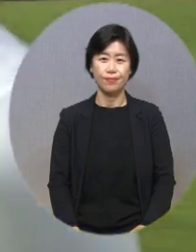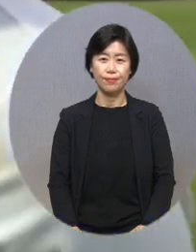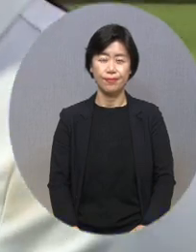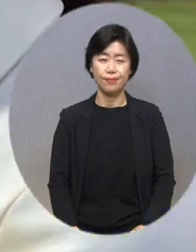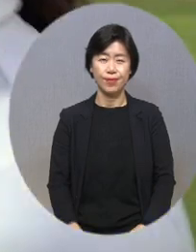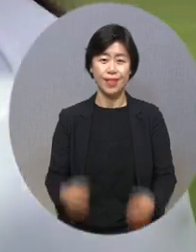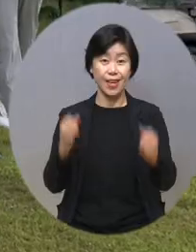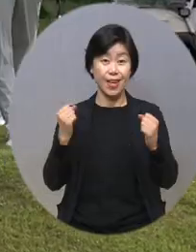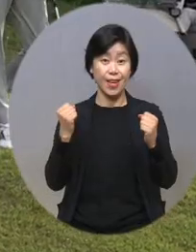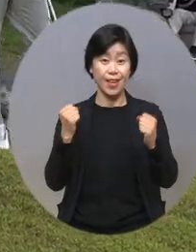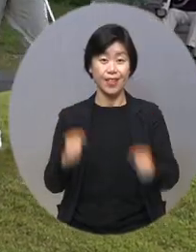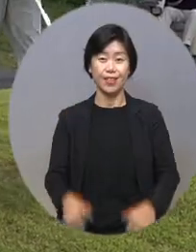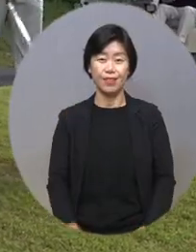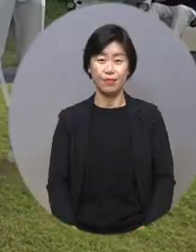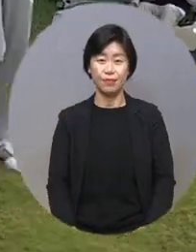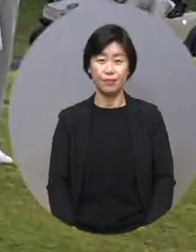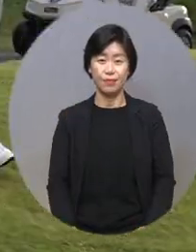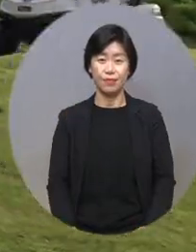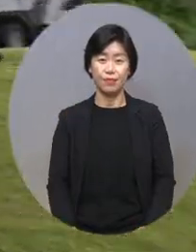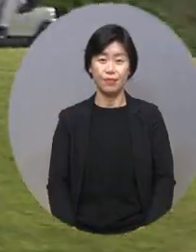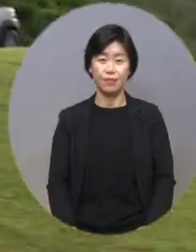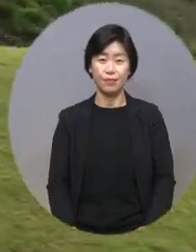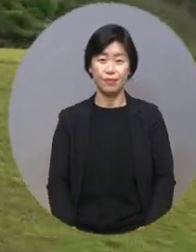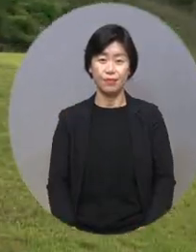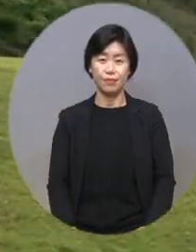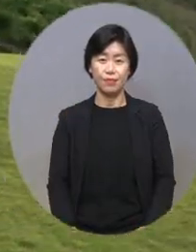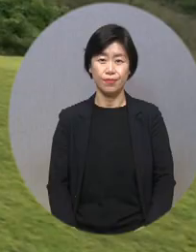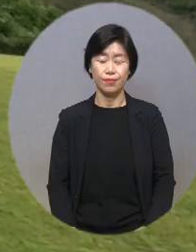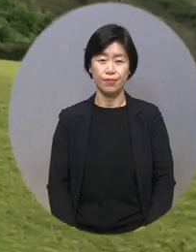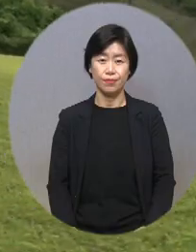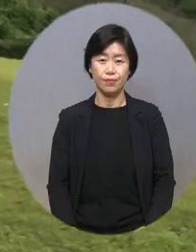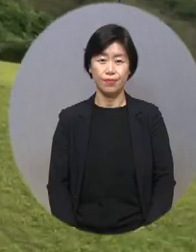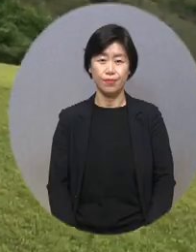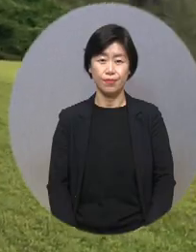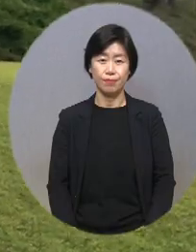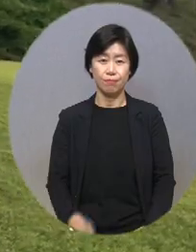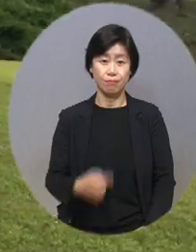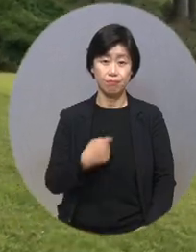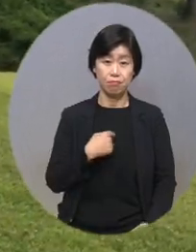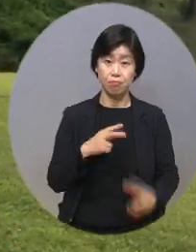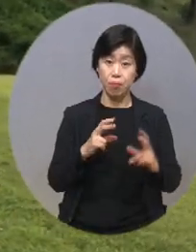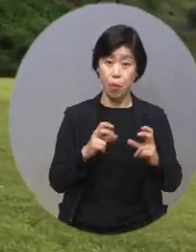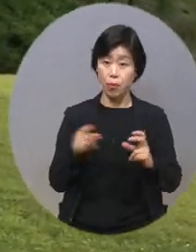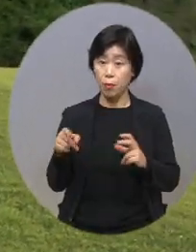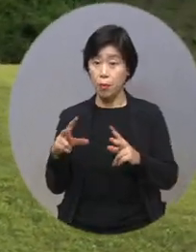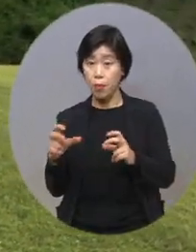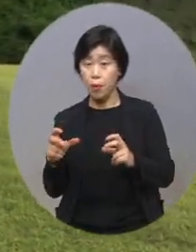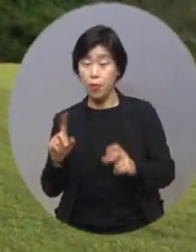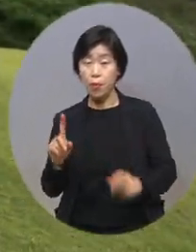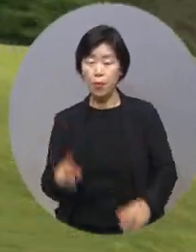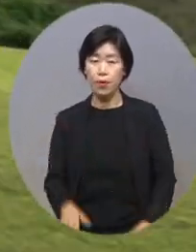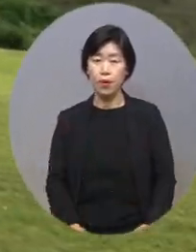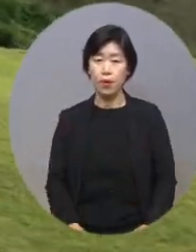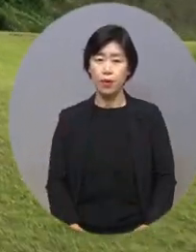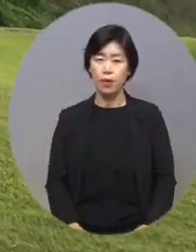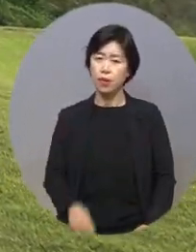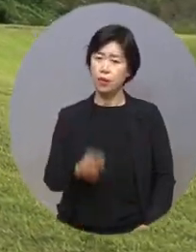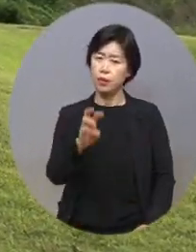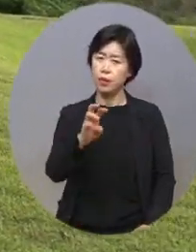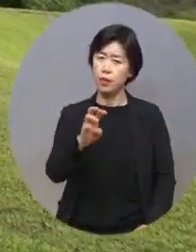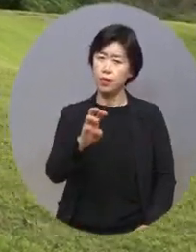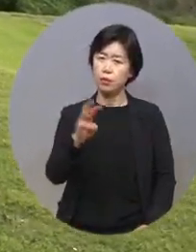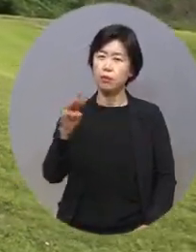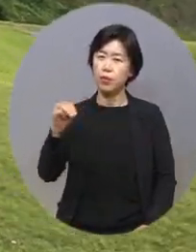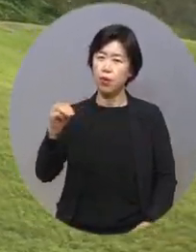예. 오빠 내 볼. 저 볼? 오빠 볼. 저거 30m 정도 되거든요? 이렇게